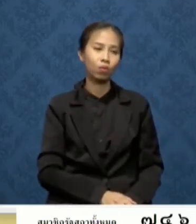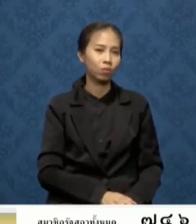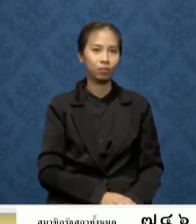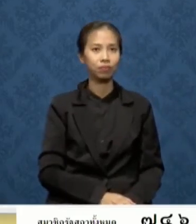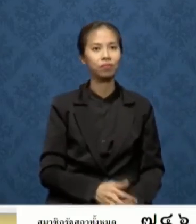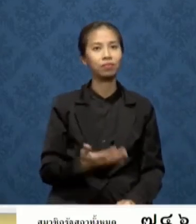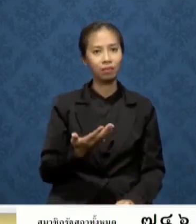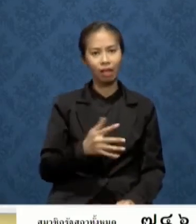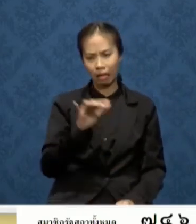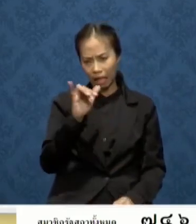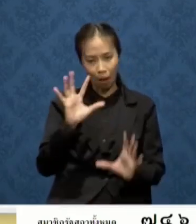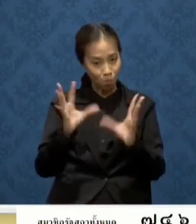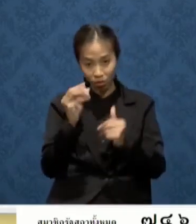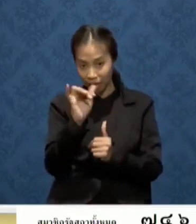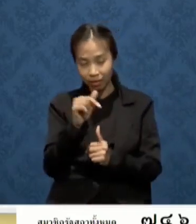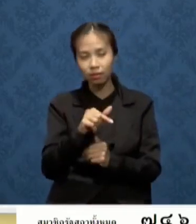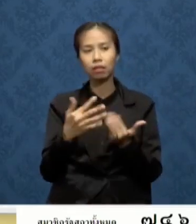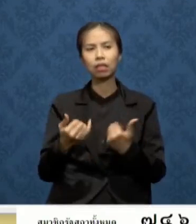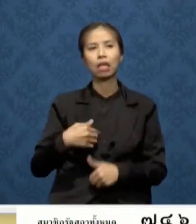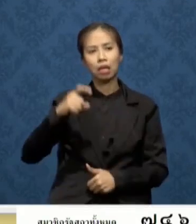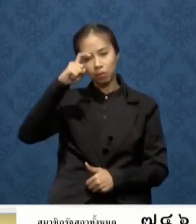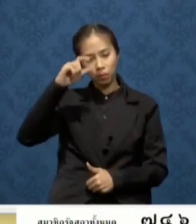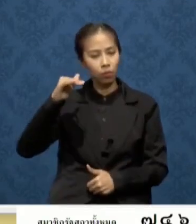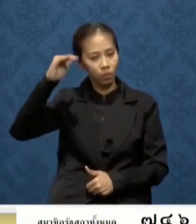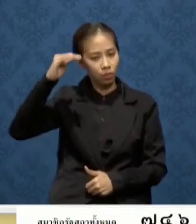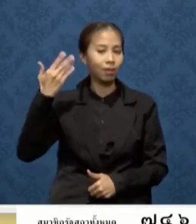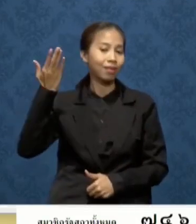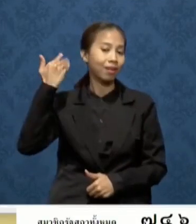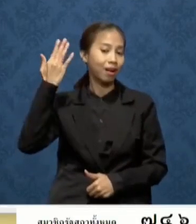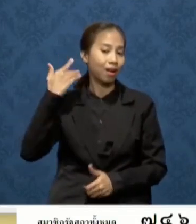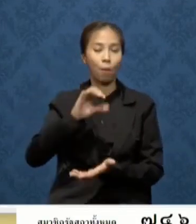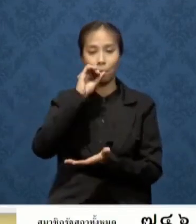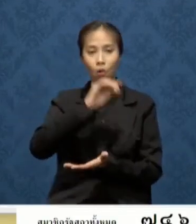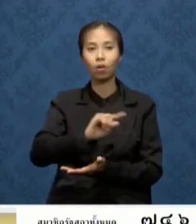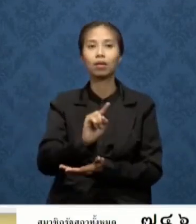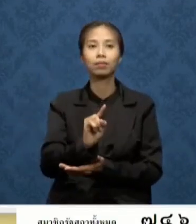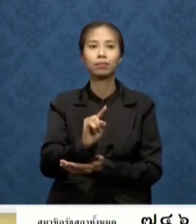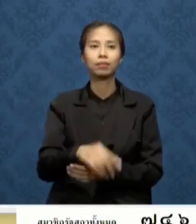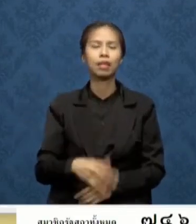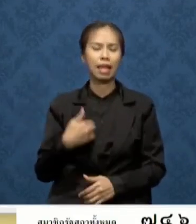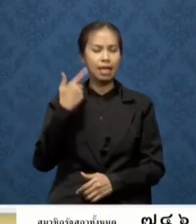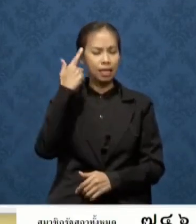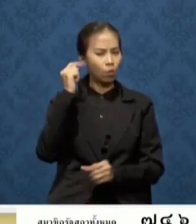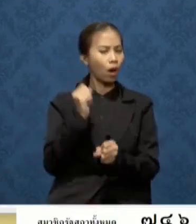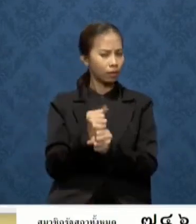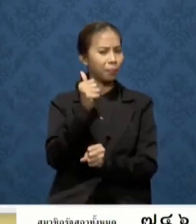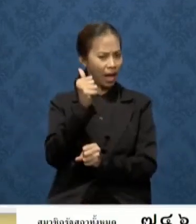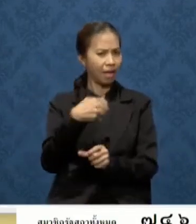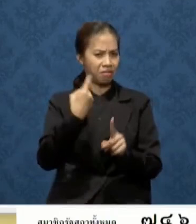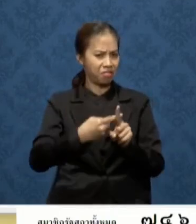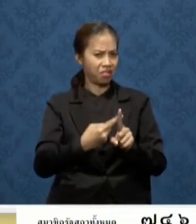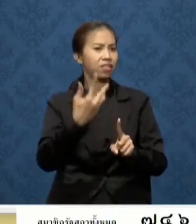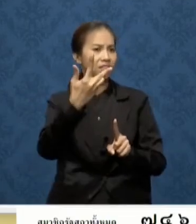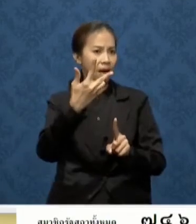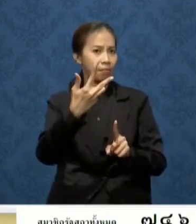ยังันะครับ นยโครษณาไม่หมดนะครัท่านนายกเศษฐาเคยโครษณาไ้ ช่งก่อนเลือกตั้งว่าน่าจะจบได้ใครใน 3 เดือน